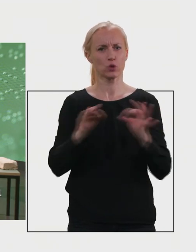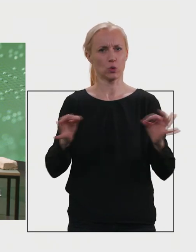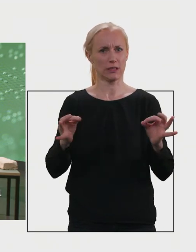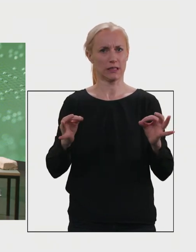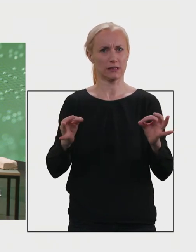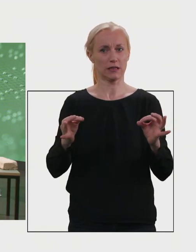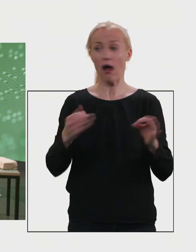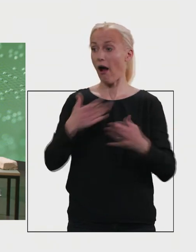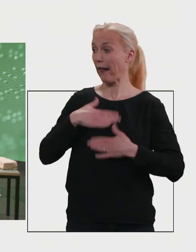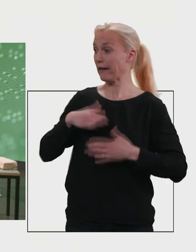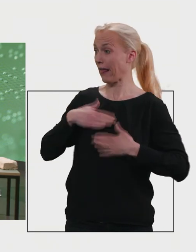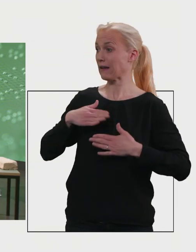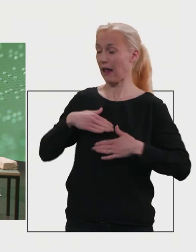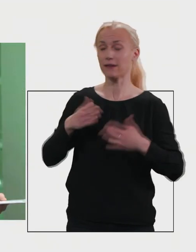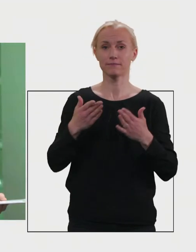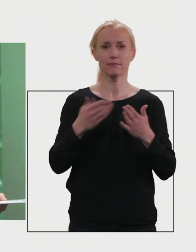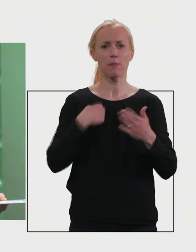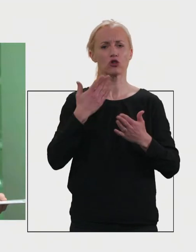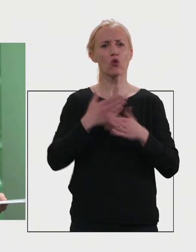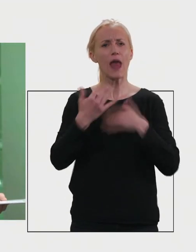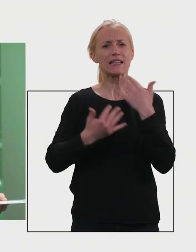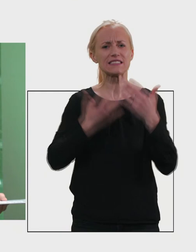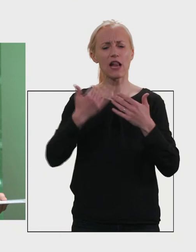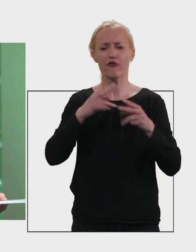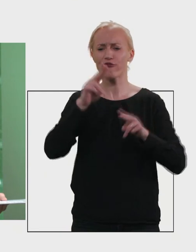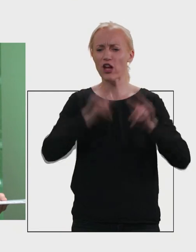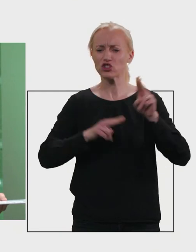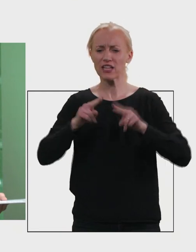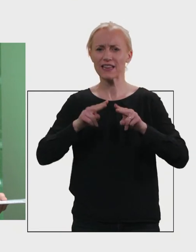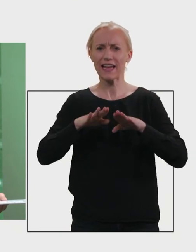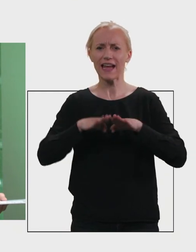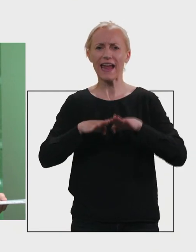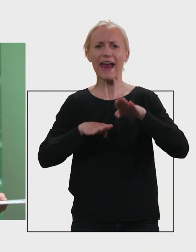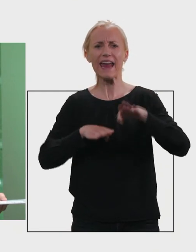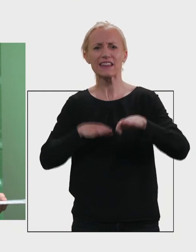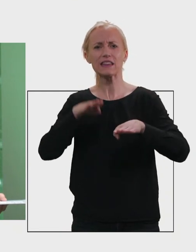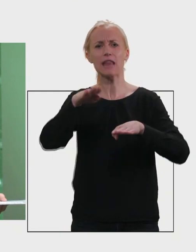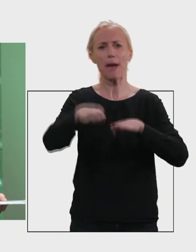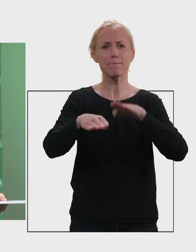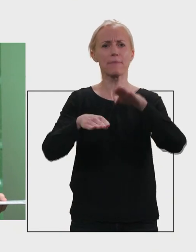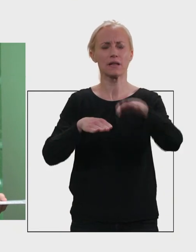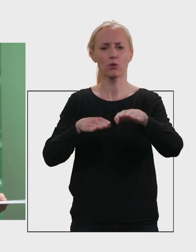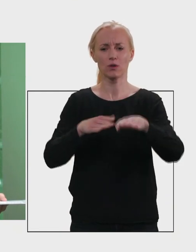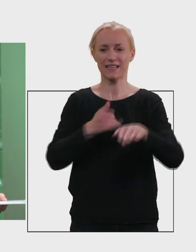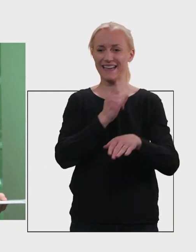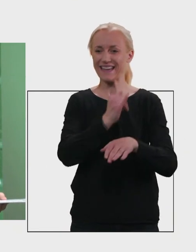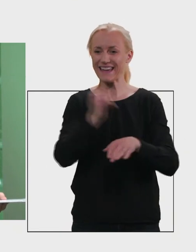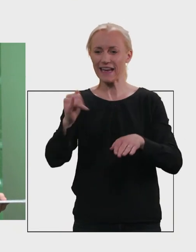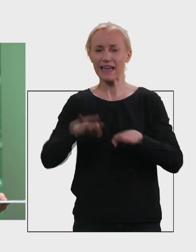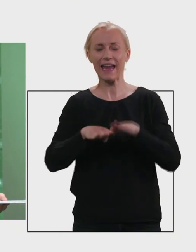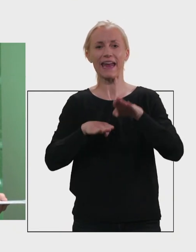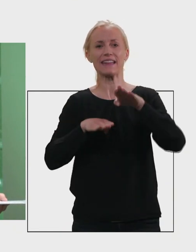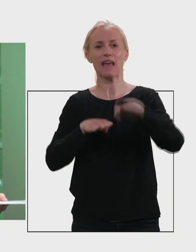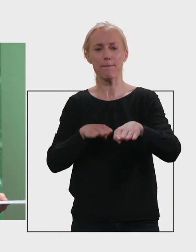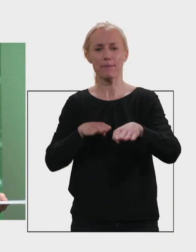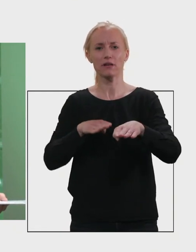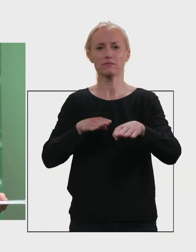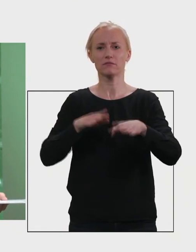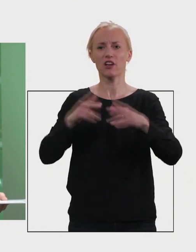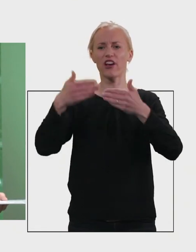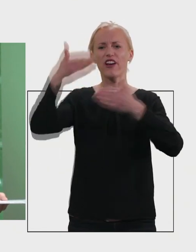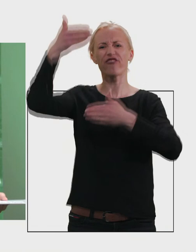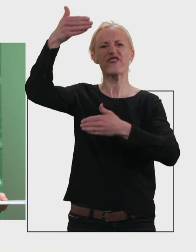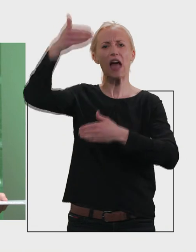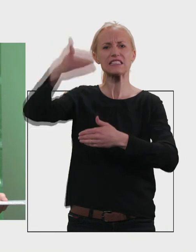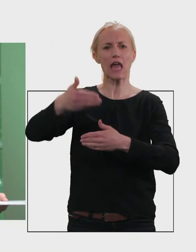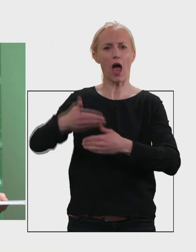ich, ja, hatte ja gerne schon erzählt, dass, mhm, es verschiedene Etappen gibt. Und zu jeder Etappe bilden wir eine Fassade ab. Mhm. Das